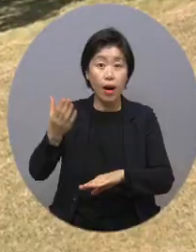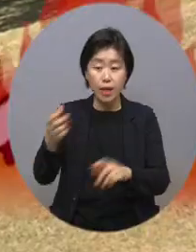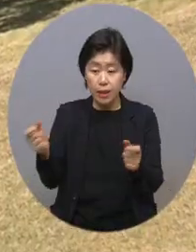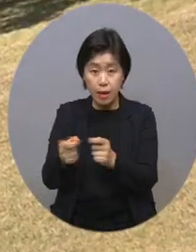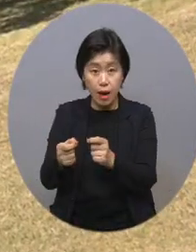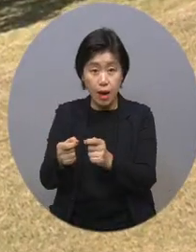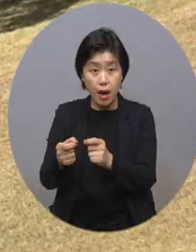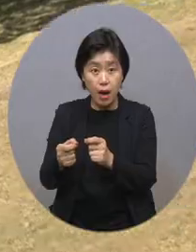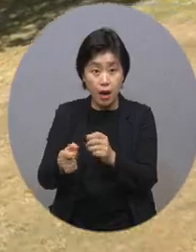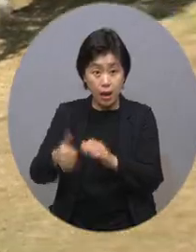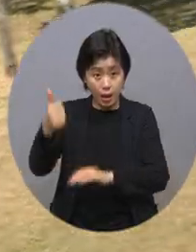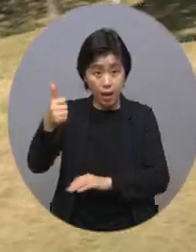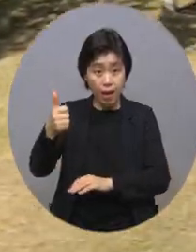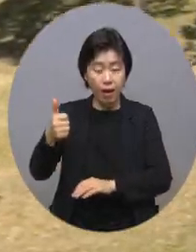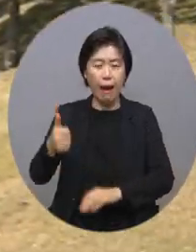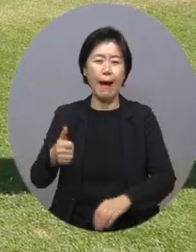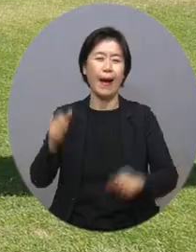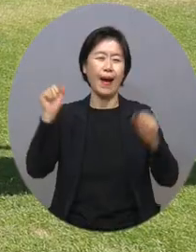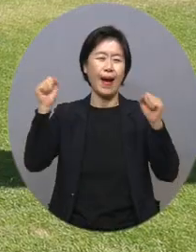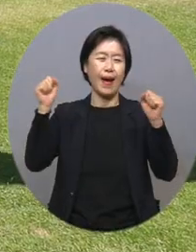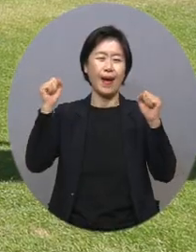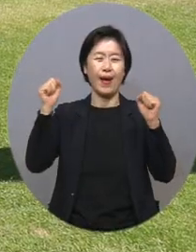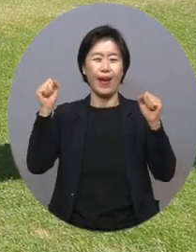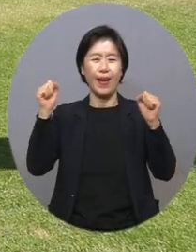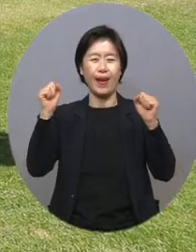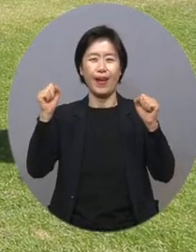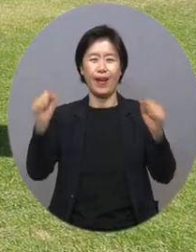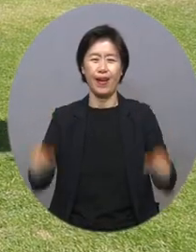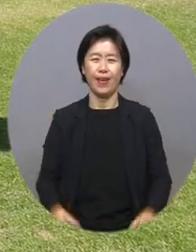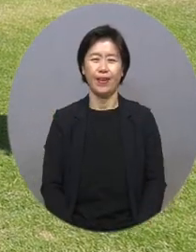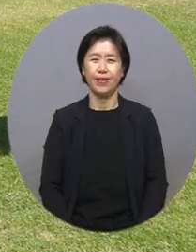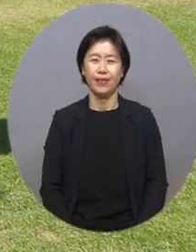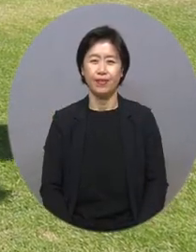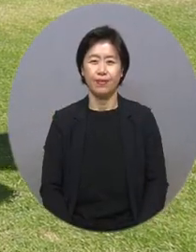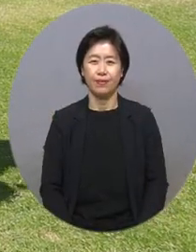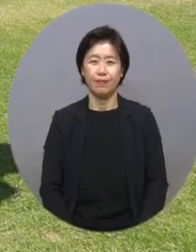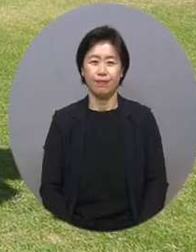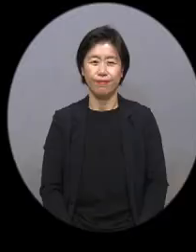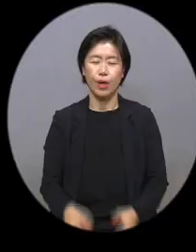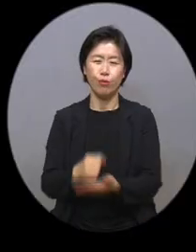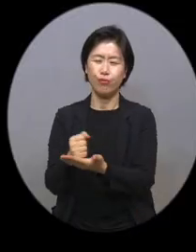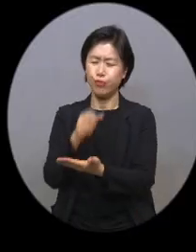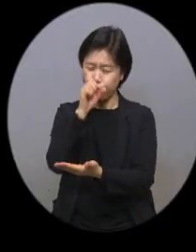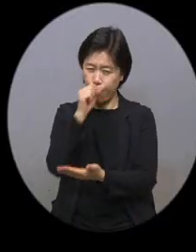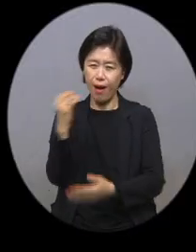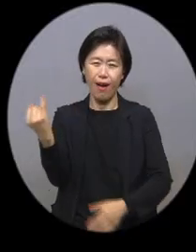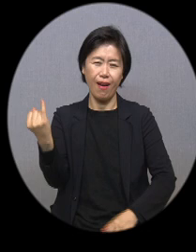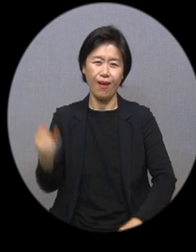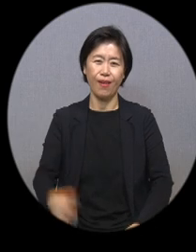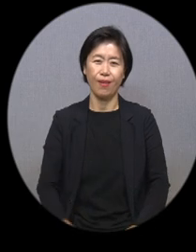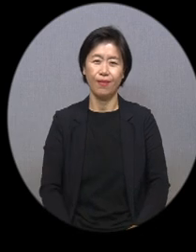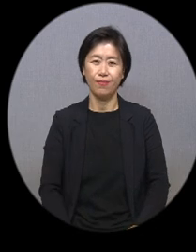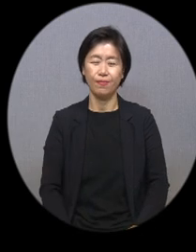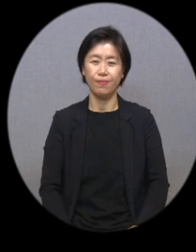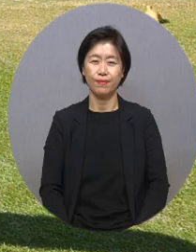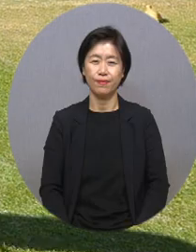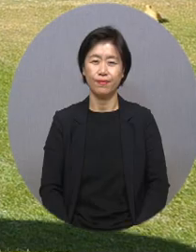이긴다고? 네. 예! 아, 은근 좋아.